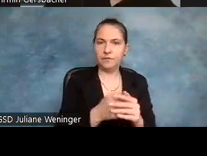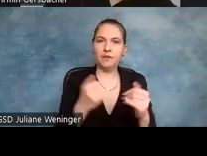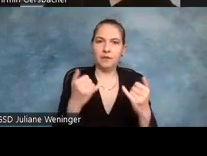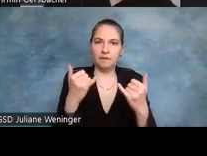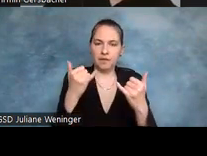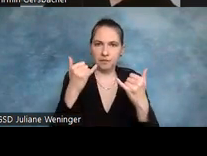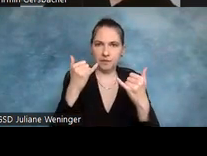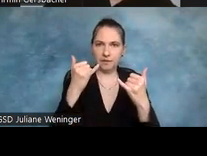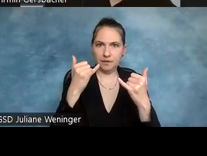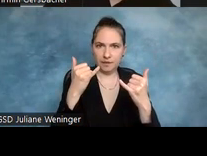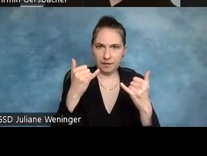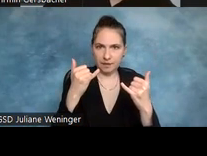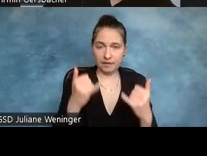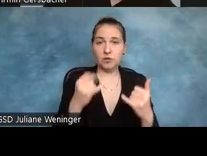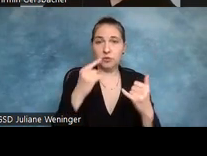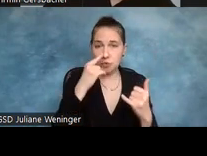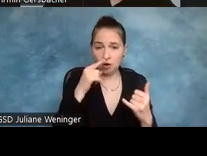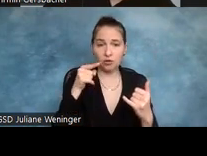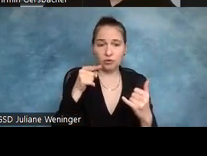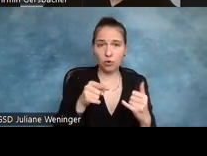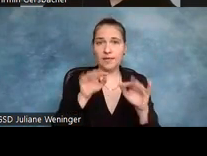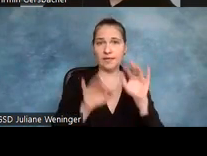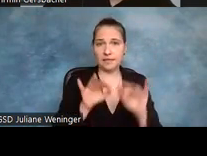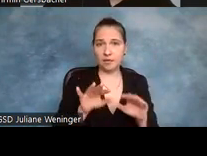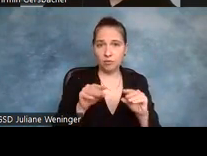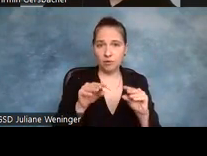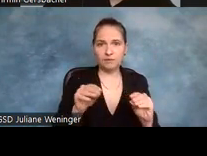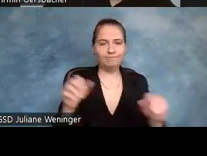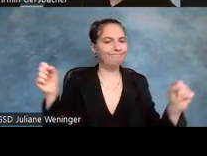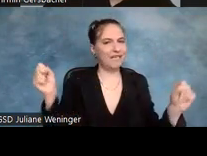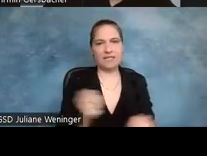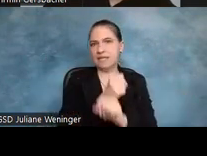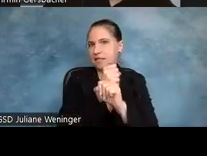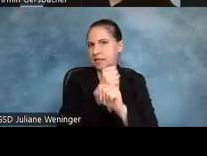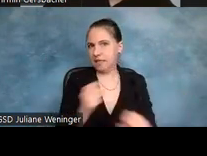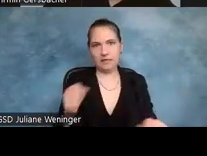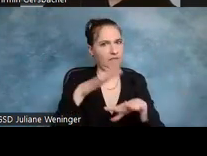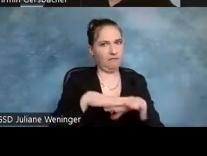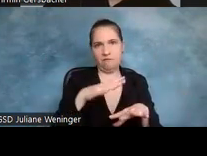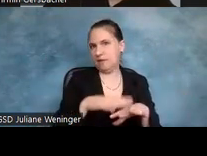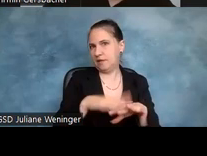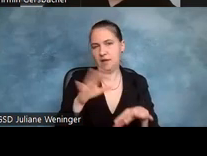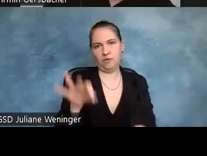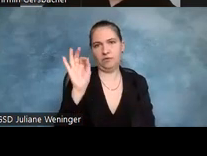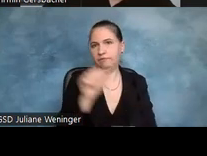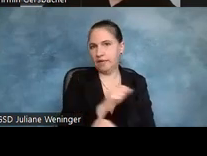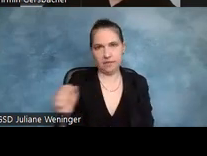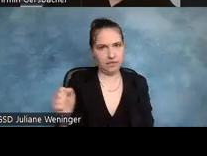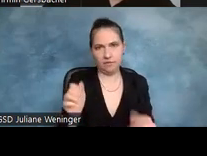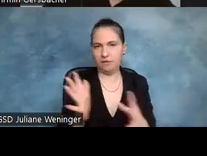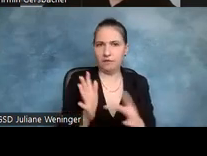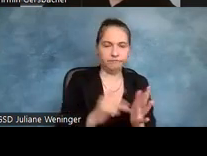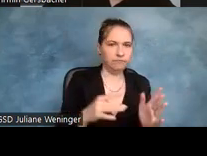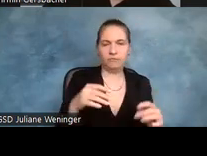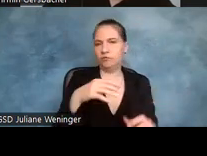die Webseite nur mit Tastatur verwenden kann, keine Möglichkeit, hier den Filter mit Religion oder Stadt oder Bundesstaat